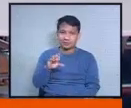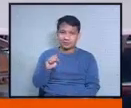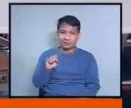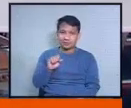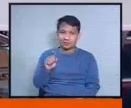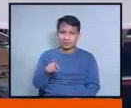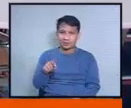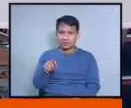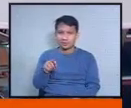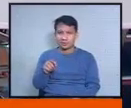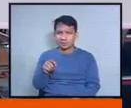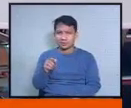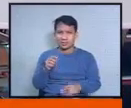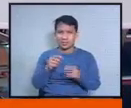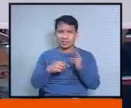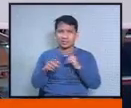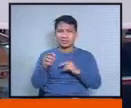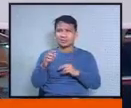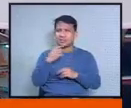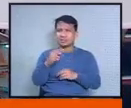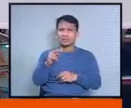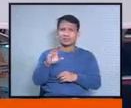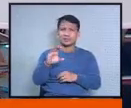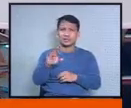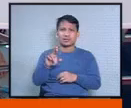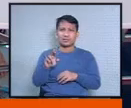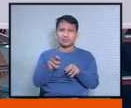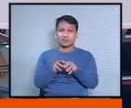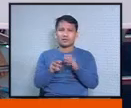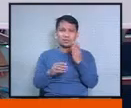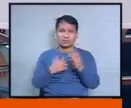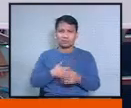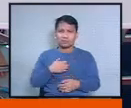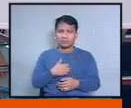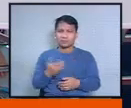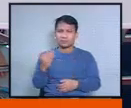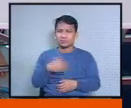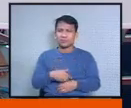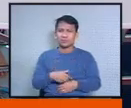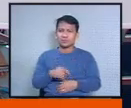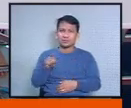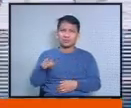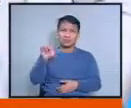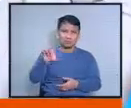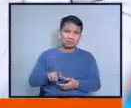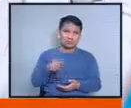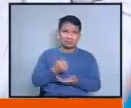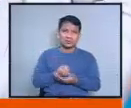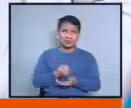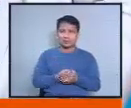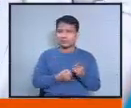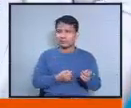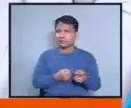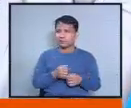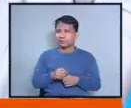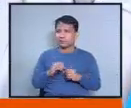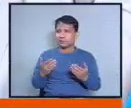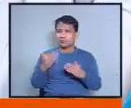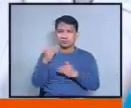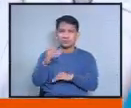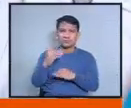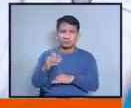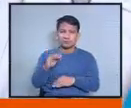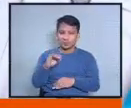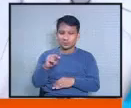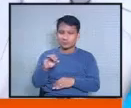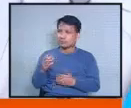Maris Handicrafts, Marikina City, so opo. NCR. Ano po yung reklamo niyo po, Madam? Sir, mababang pasahod po. Sa wala sa minimum? Wala